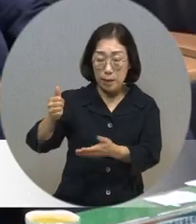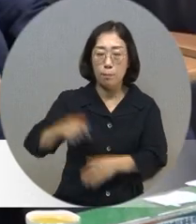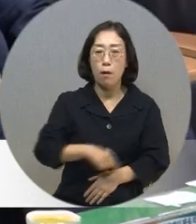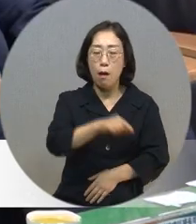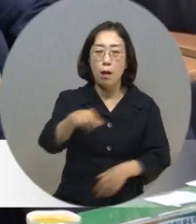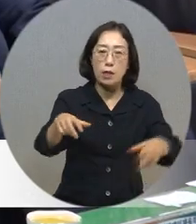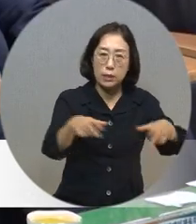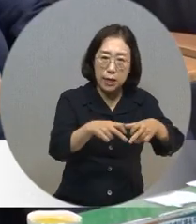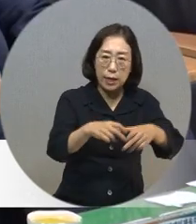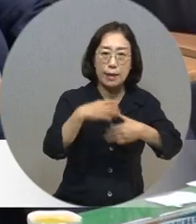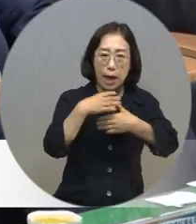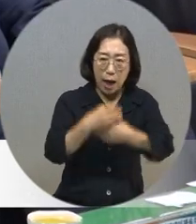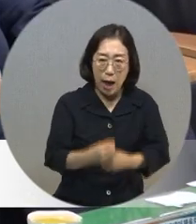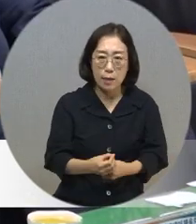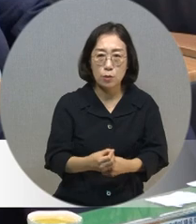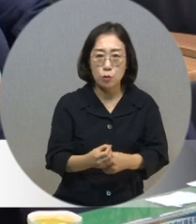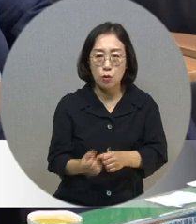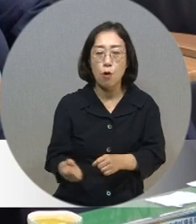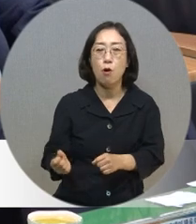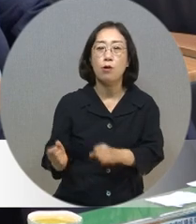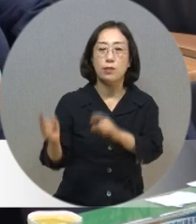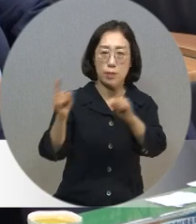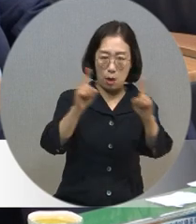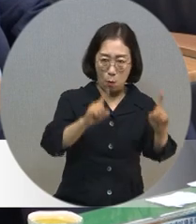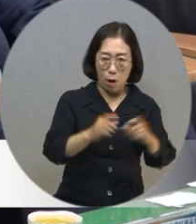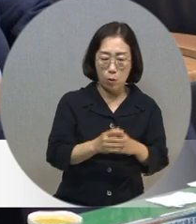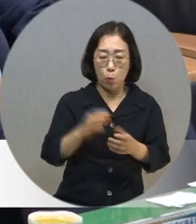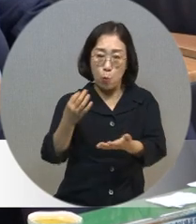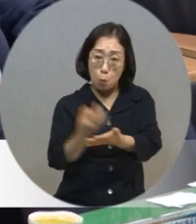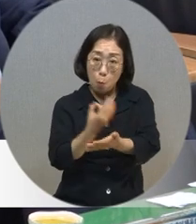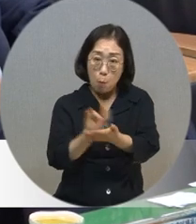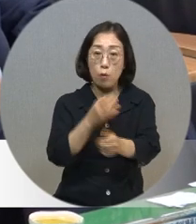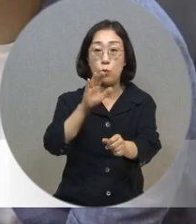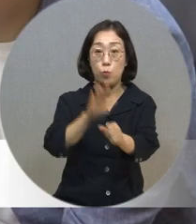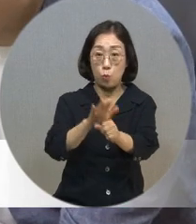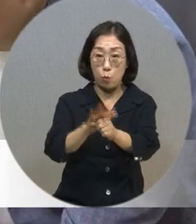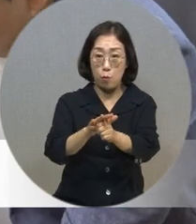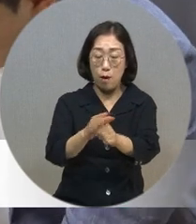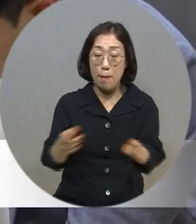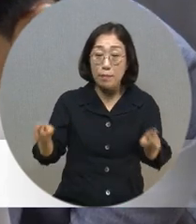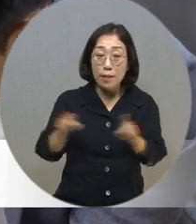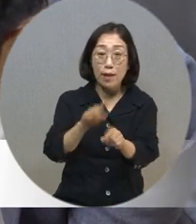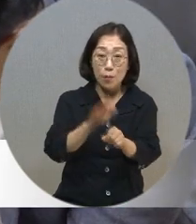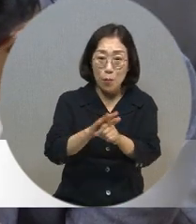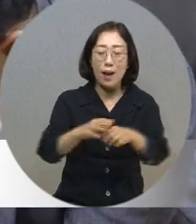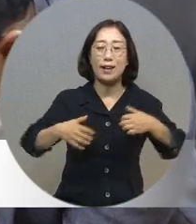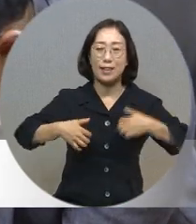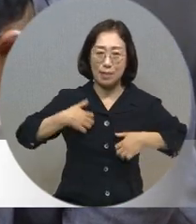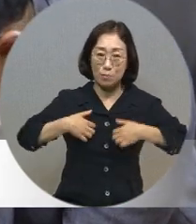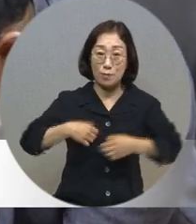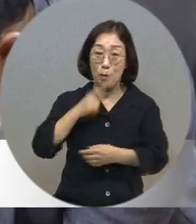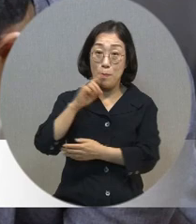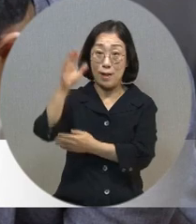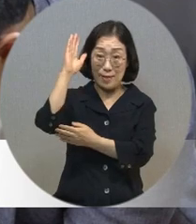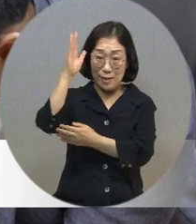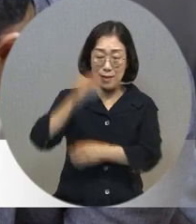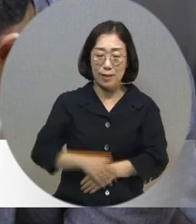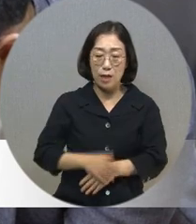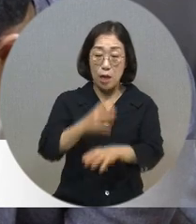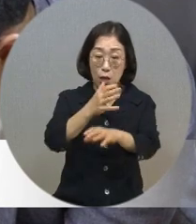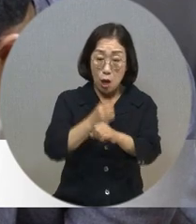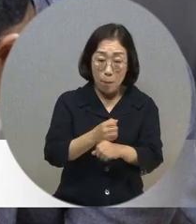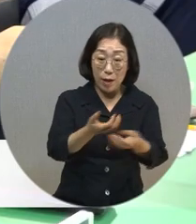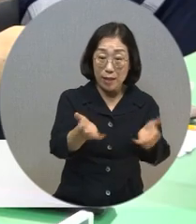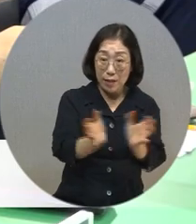장애인의 안정적 재활과 경제활동 지원에 동행하게 돼 기쁘게 생각한다며 협약 기관과